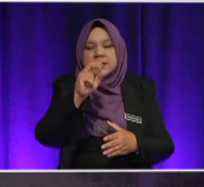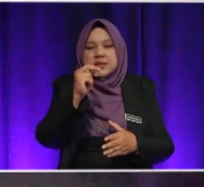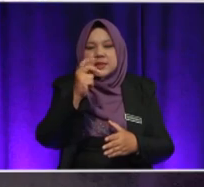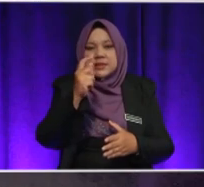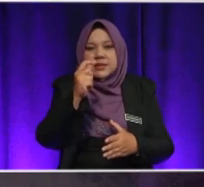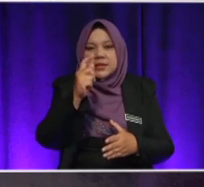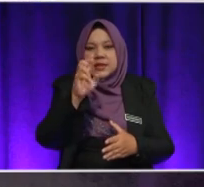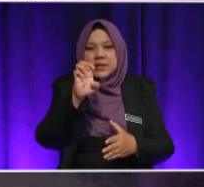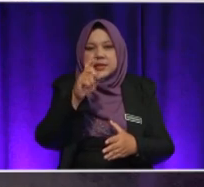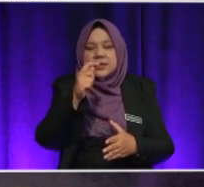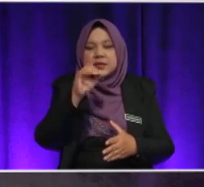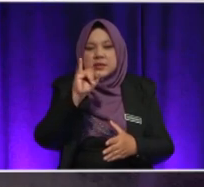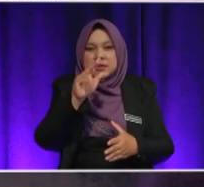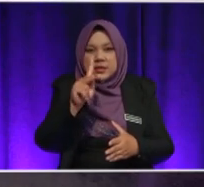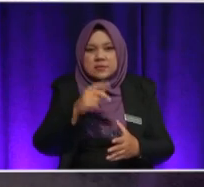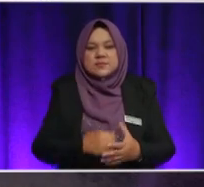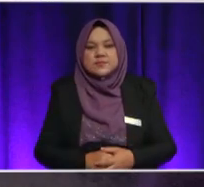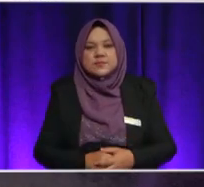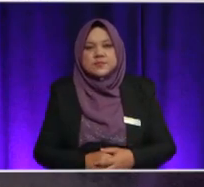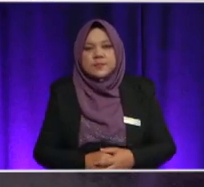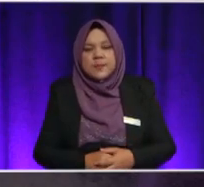dalam butuh tekanan di dalam